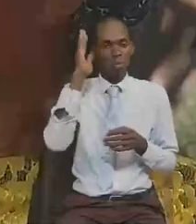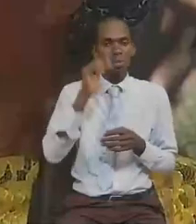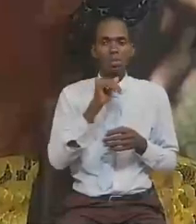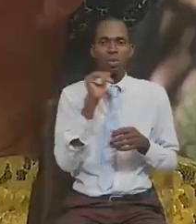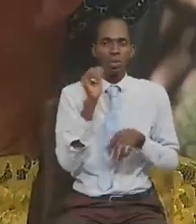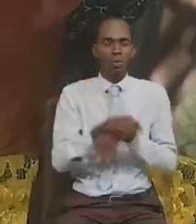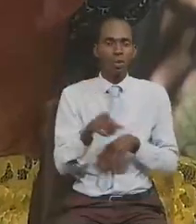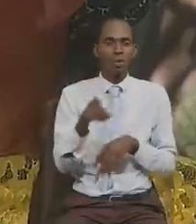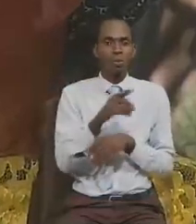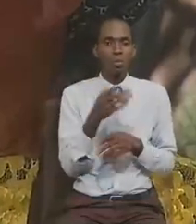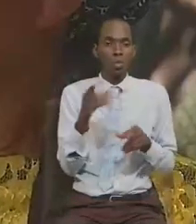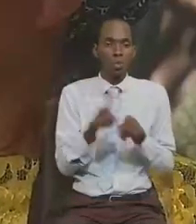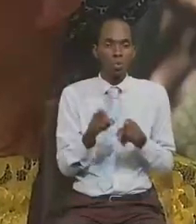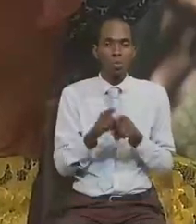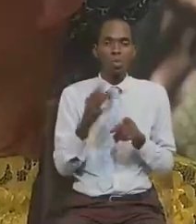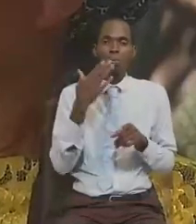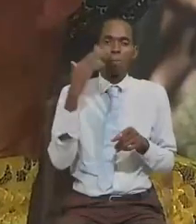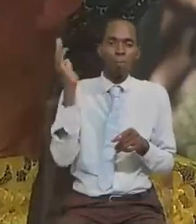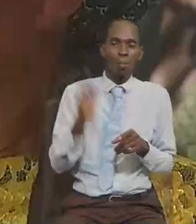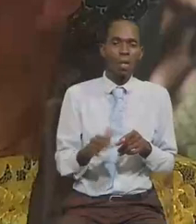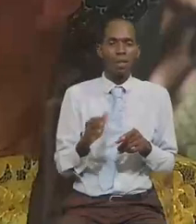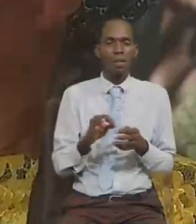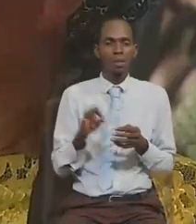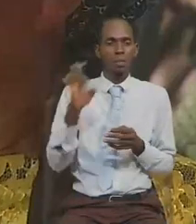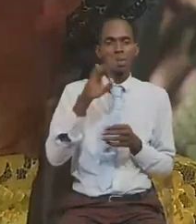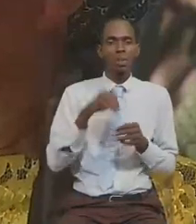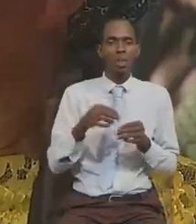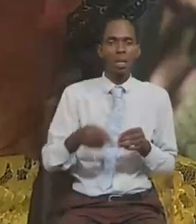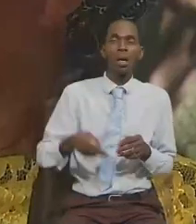Même les esprits méchants dans les lieux célestes ne vont pas te vaincre.